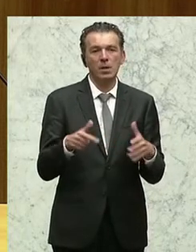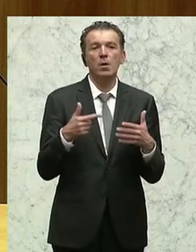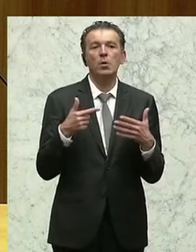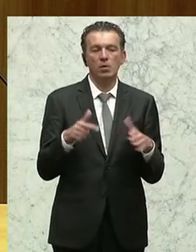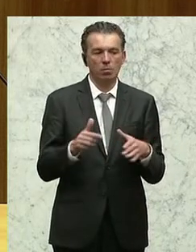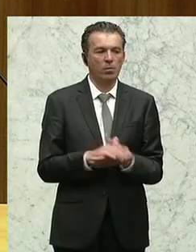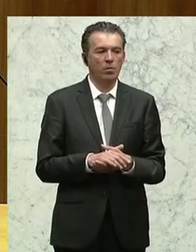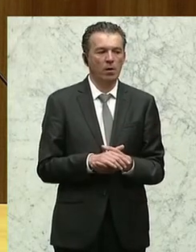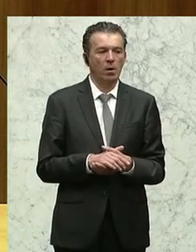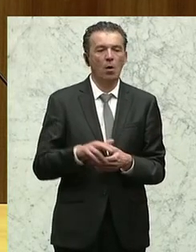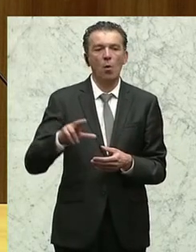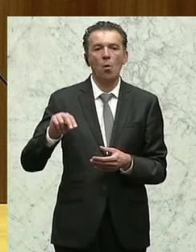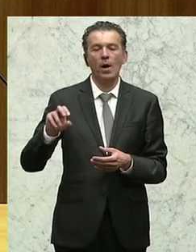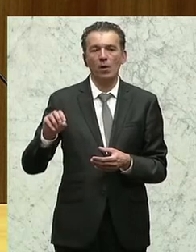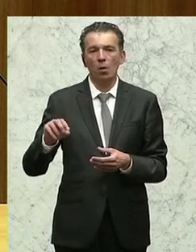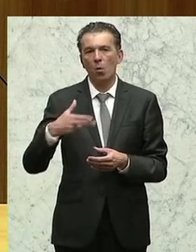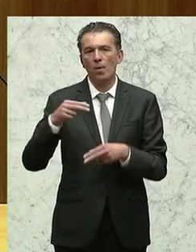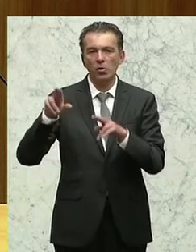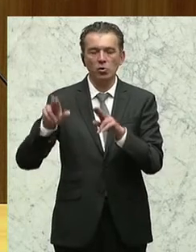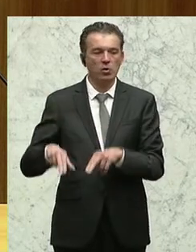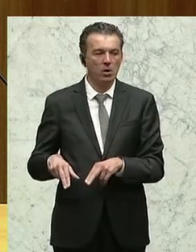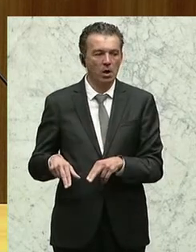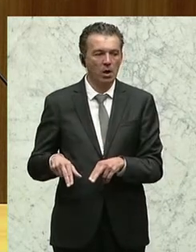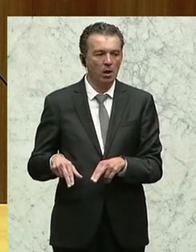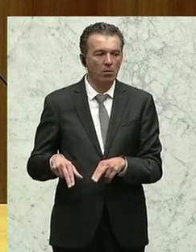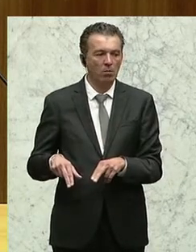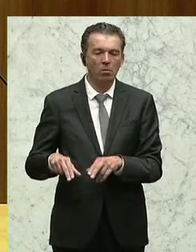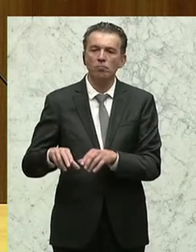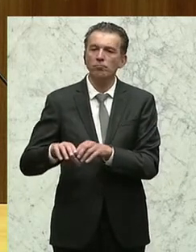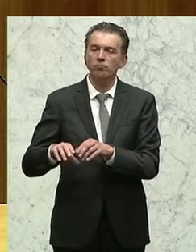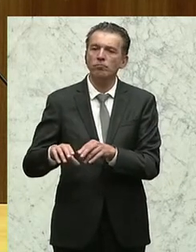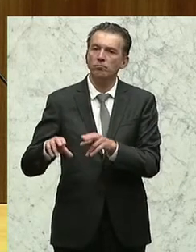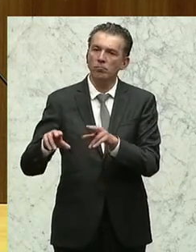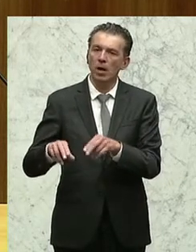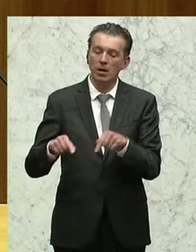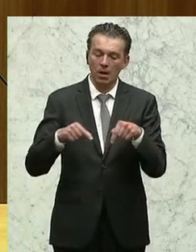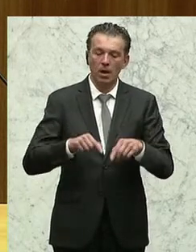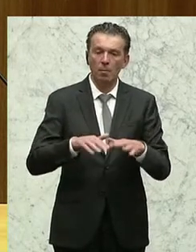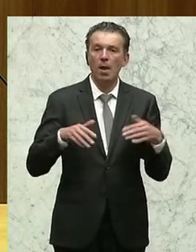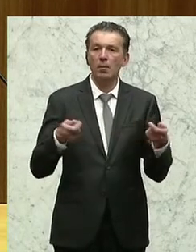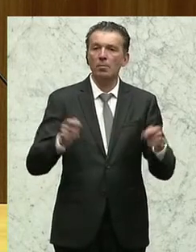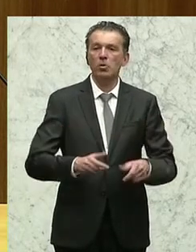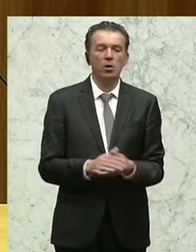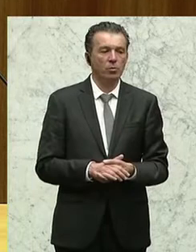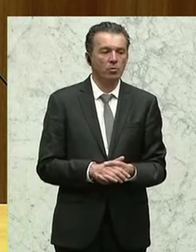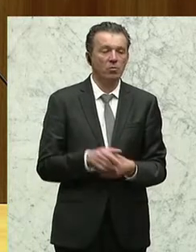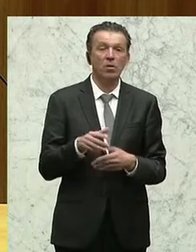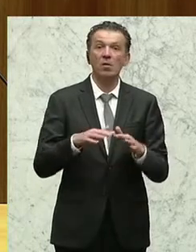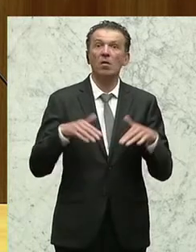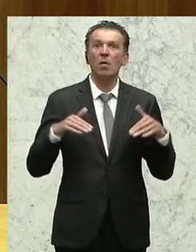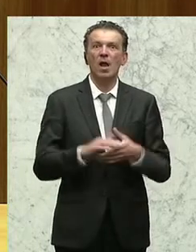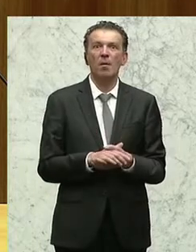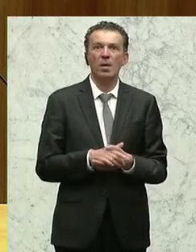1977 die UNO-Menschenrechtspakte hier im Parlament beschlossen. Wenn also hier dieses